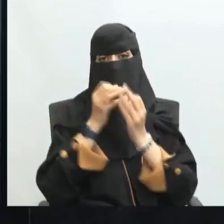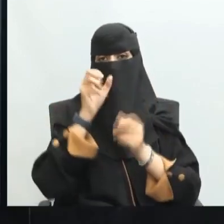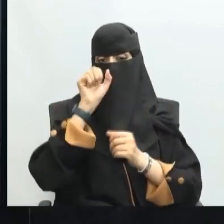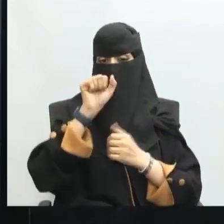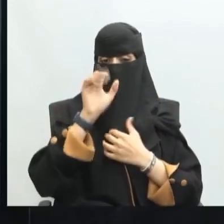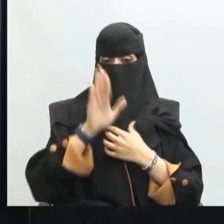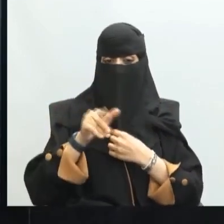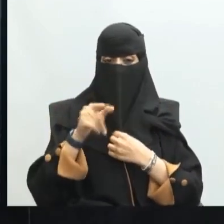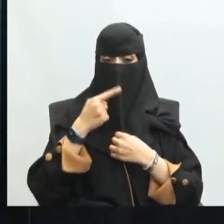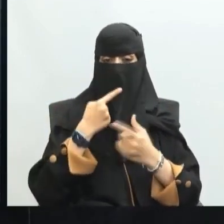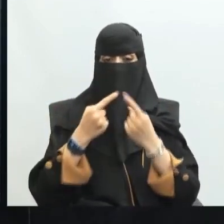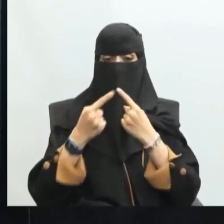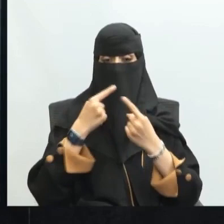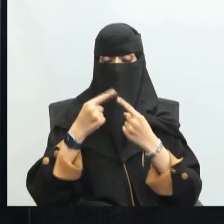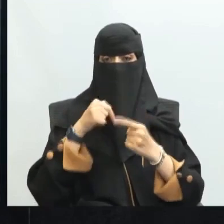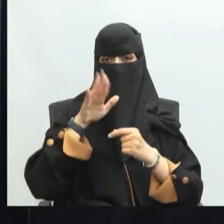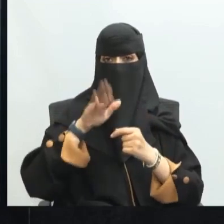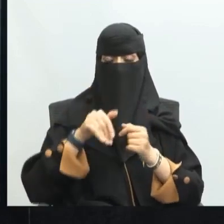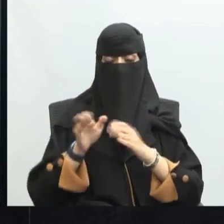الحوار الحضاري